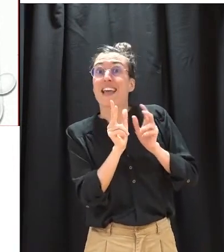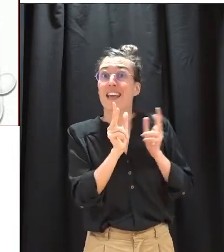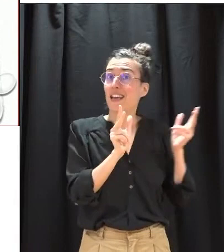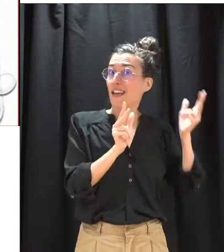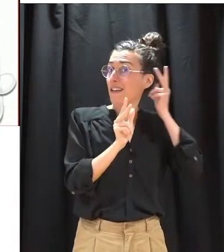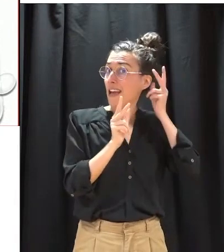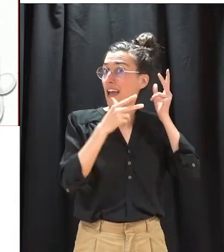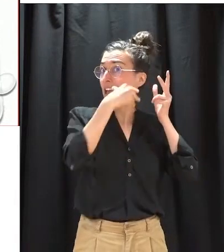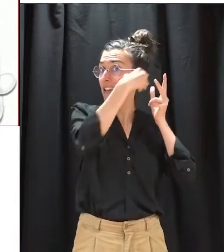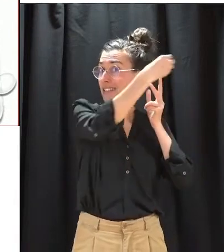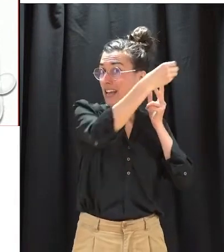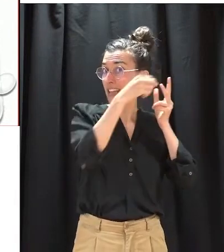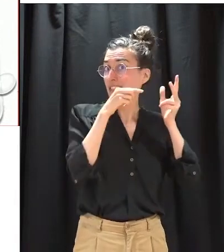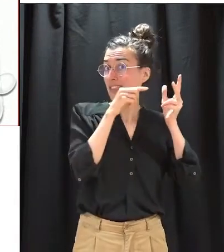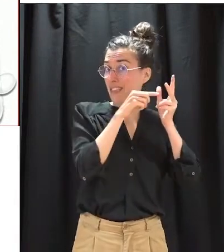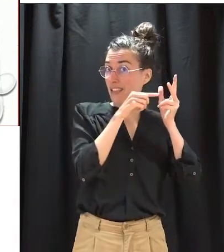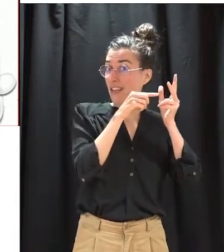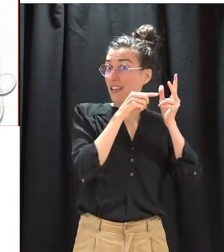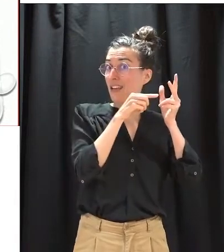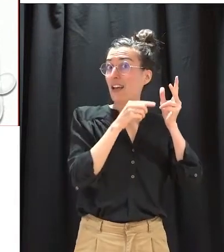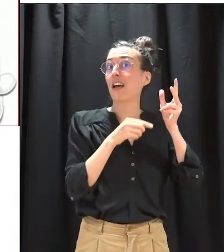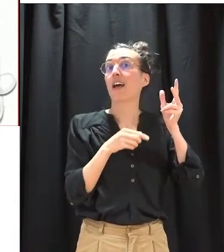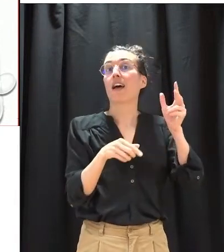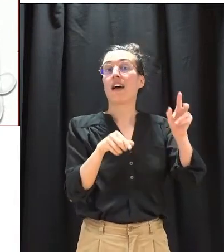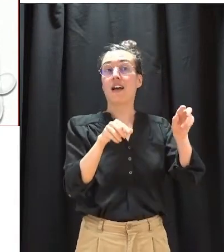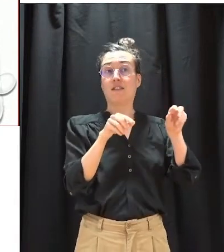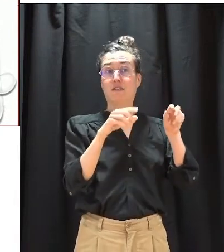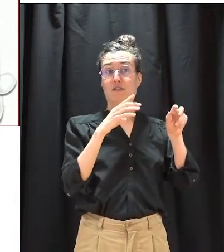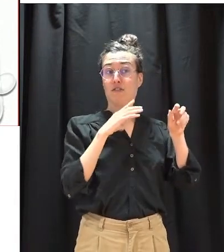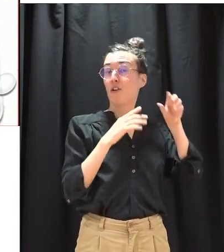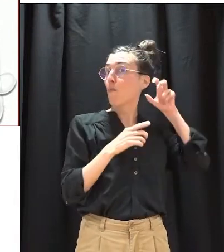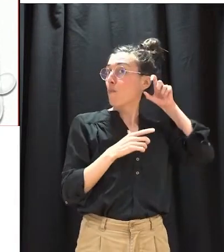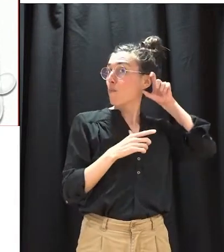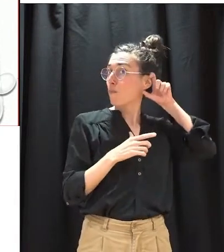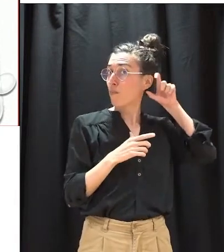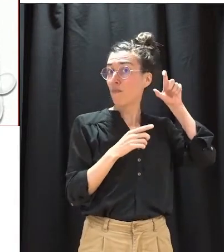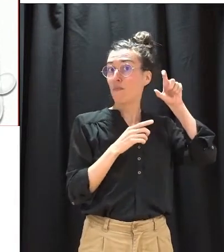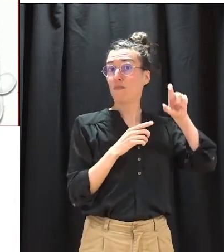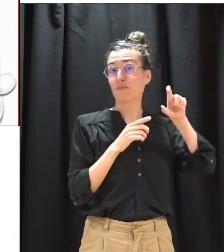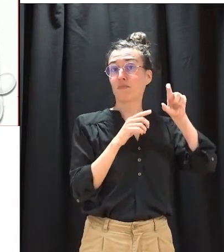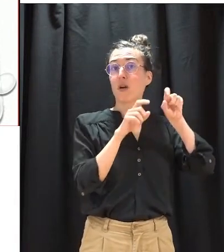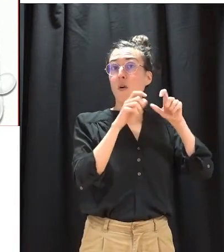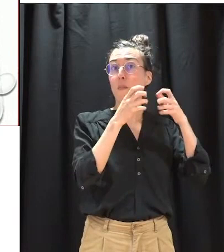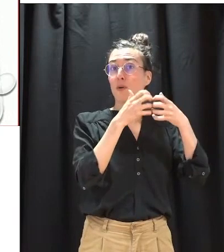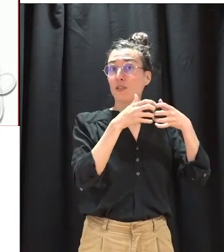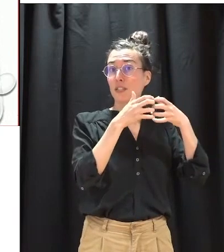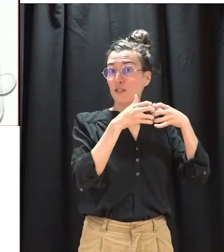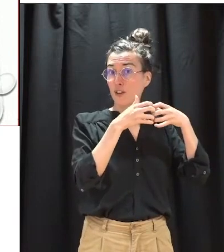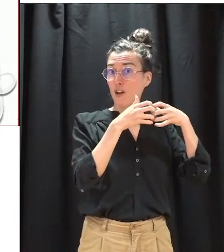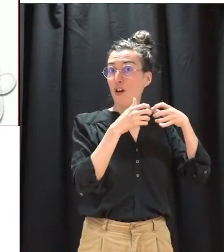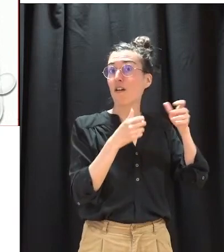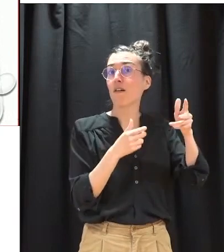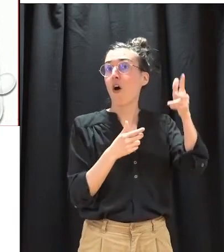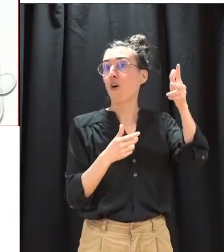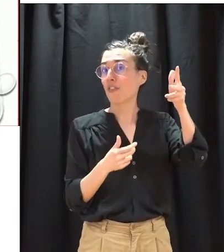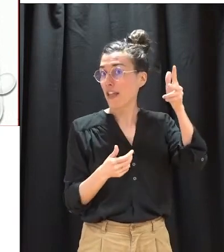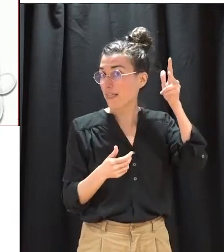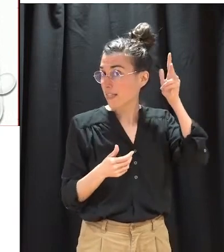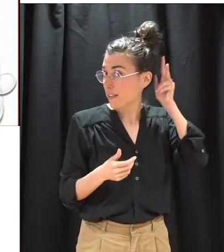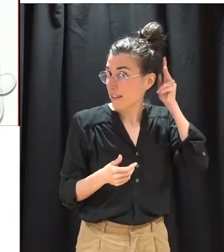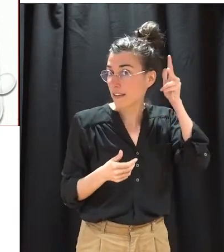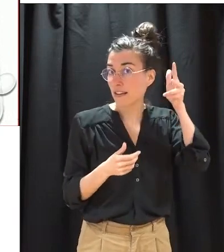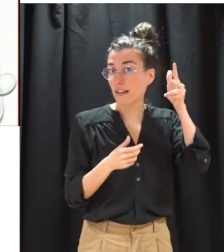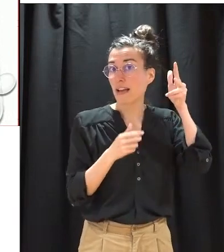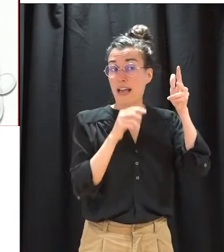va être constituée d'un processeur, d'un microphone et relié à une antenne qui, elle, sera à l'aide d'un petit aimant en